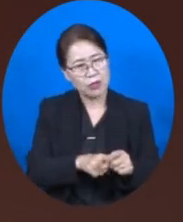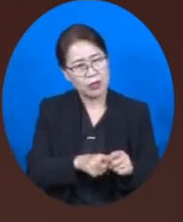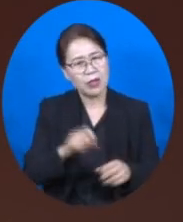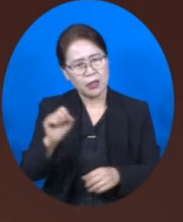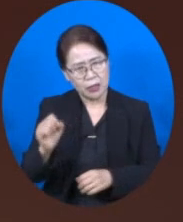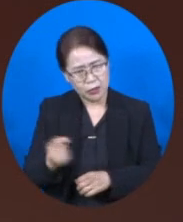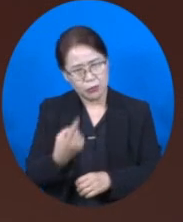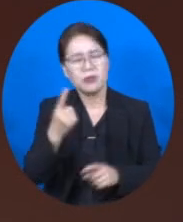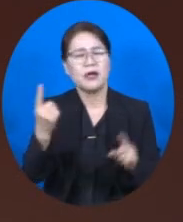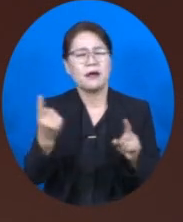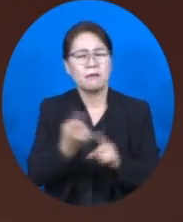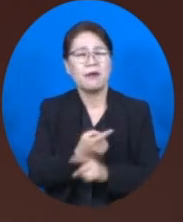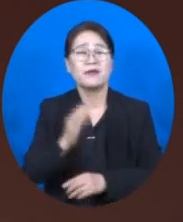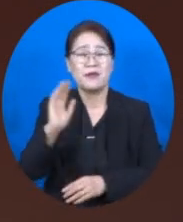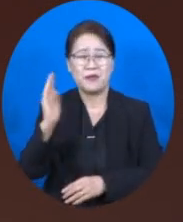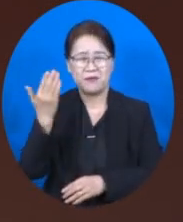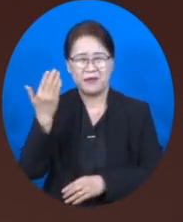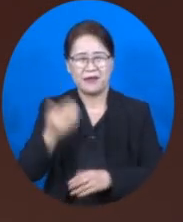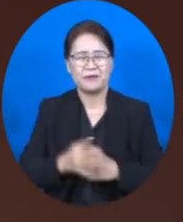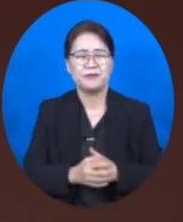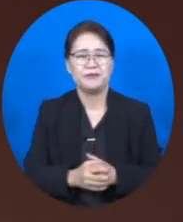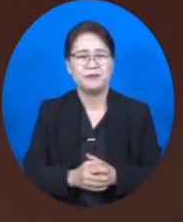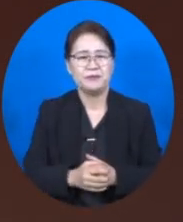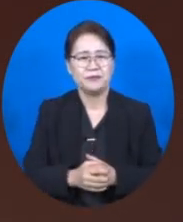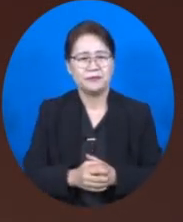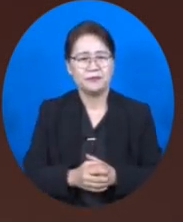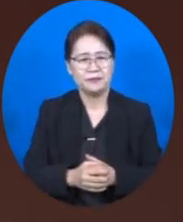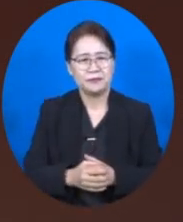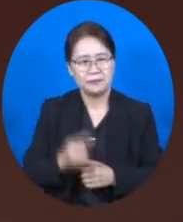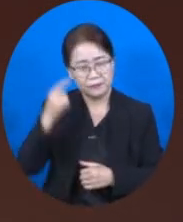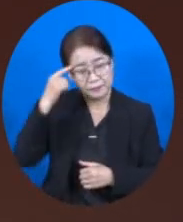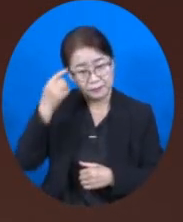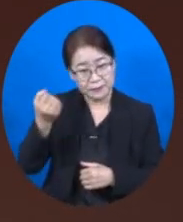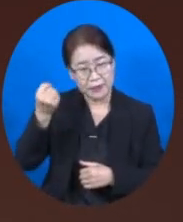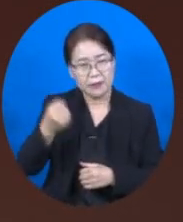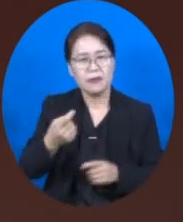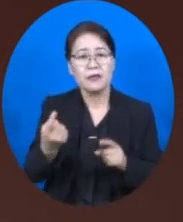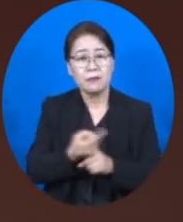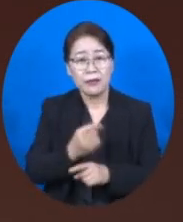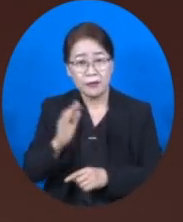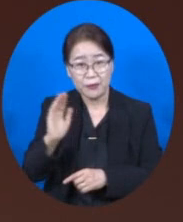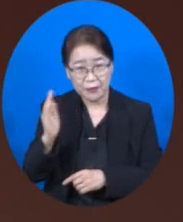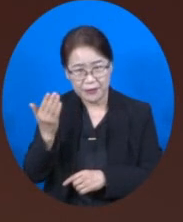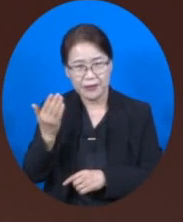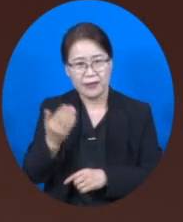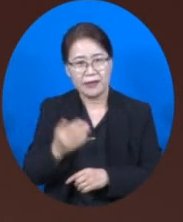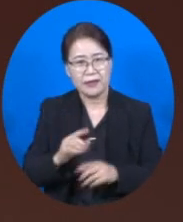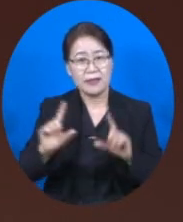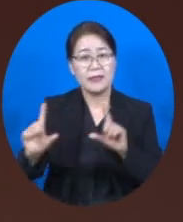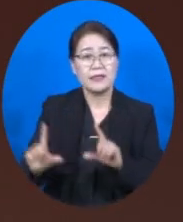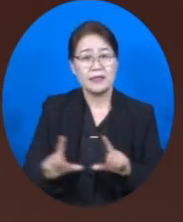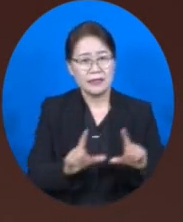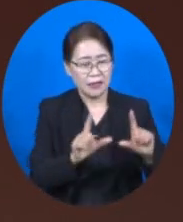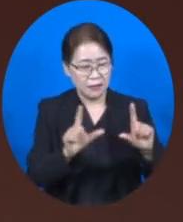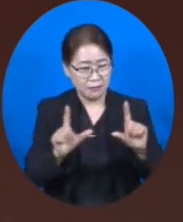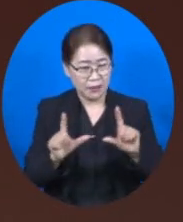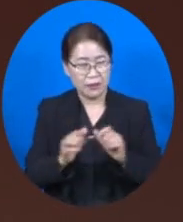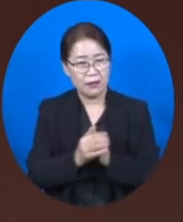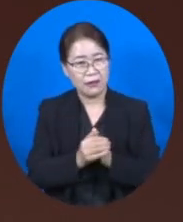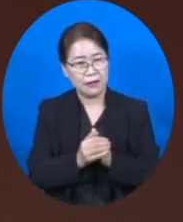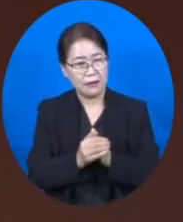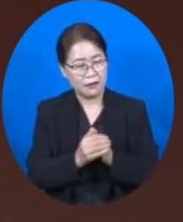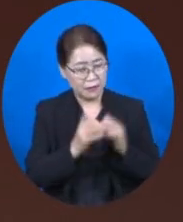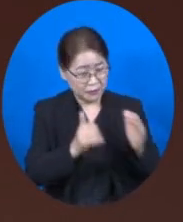바뀌게 된다는 것이죠 지완이 바뀌게 됩니다 삶의 방향이